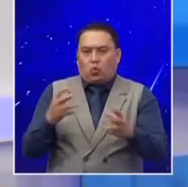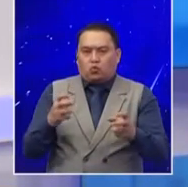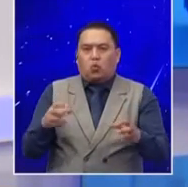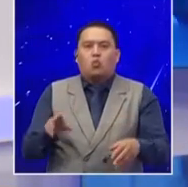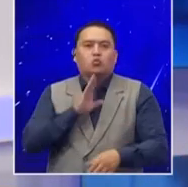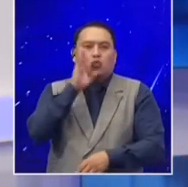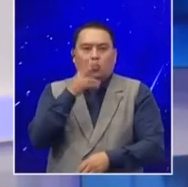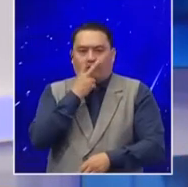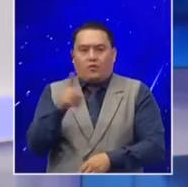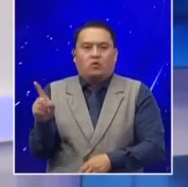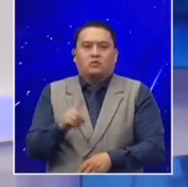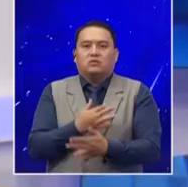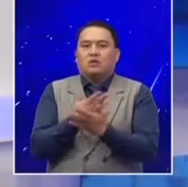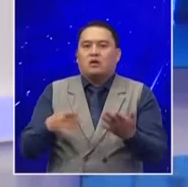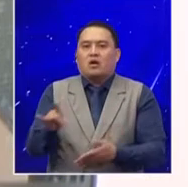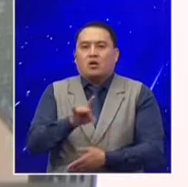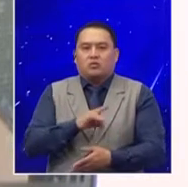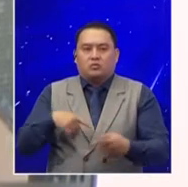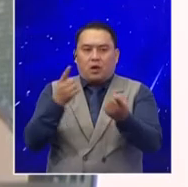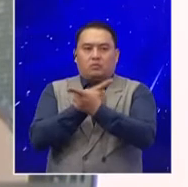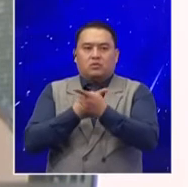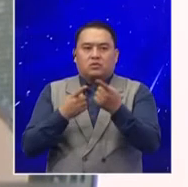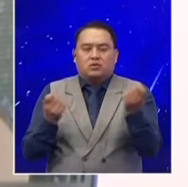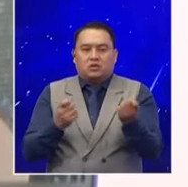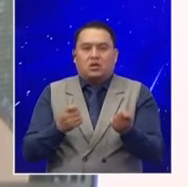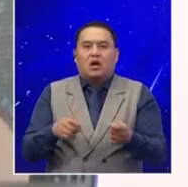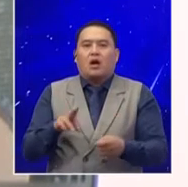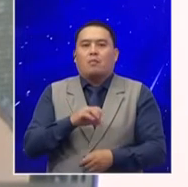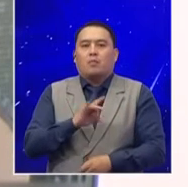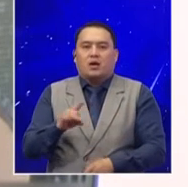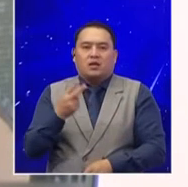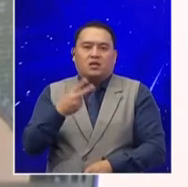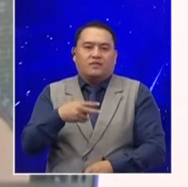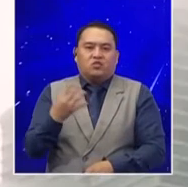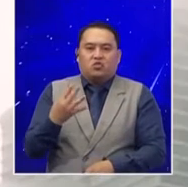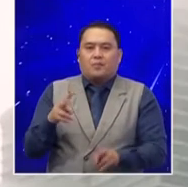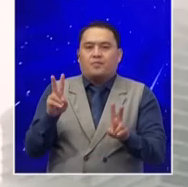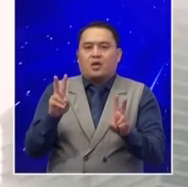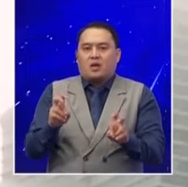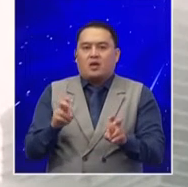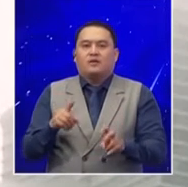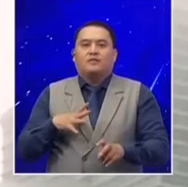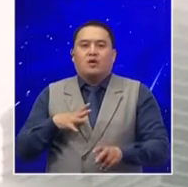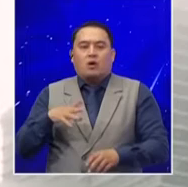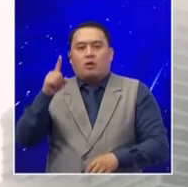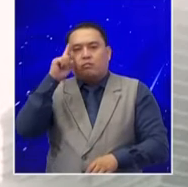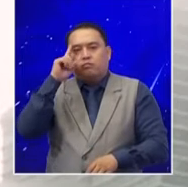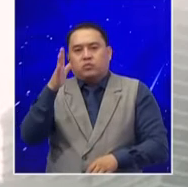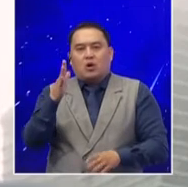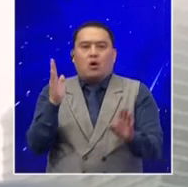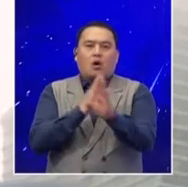утра можно было наблюдать в нескольких районах, сообщает корреспондент Хабар-24. По данным сайта